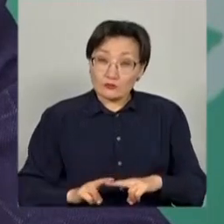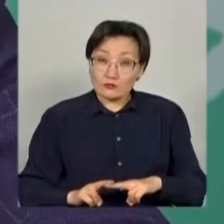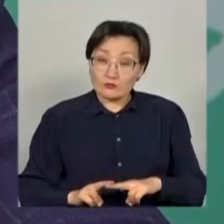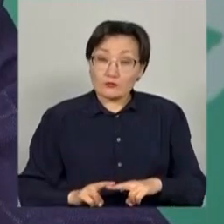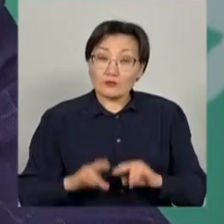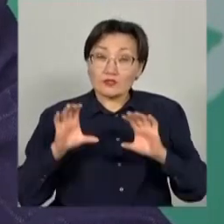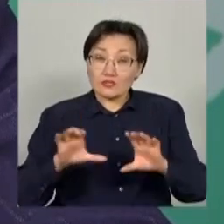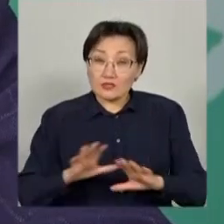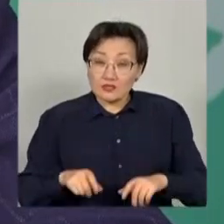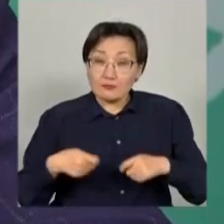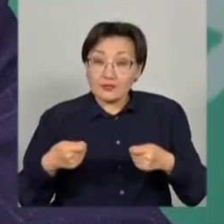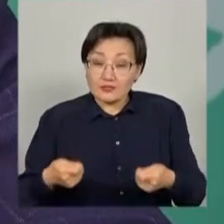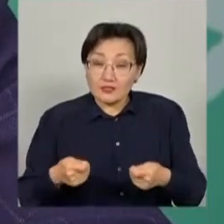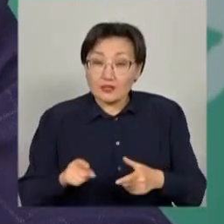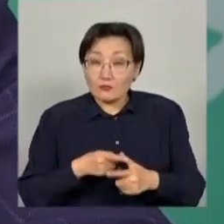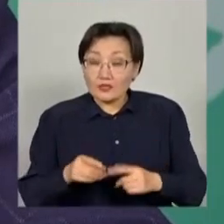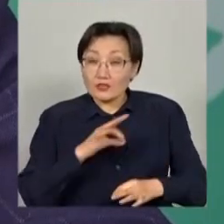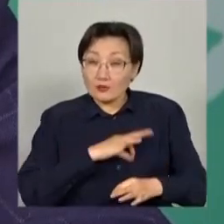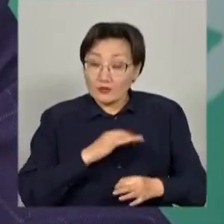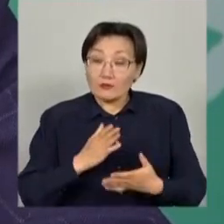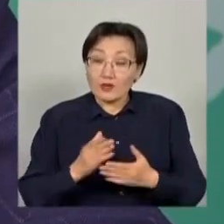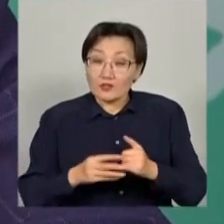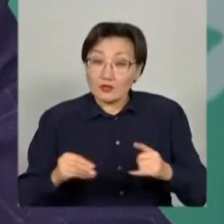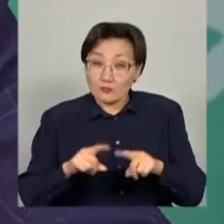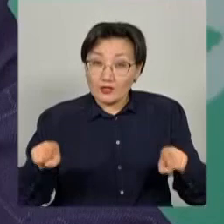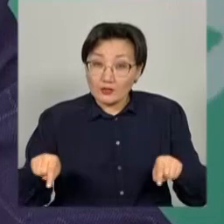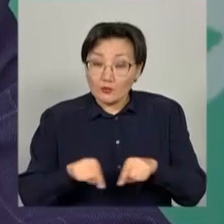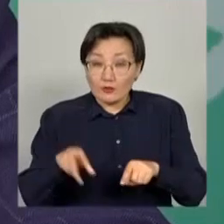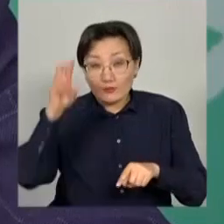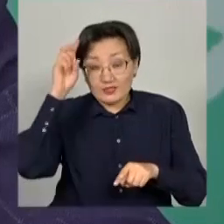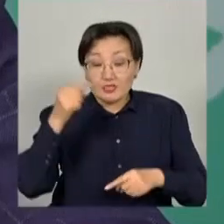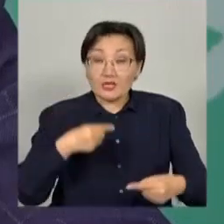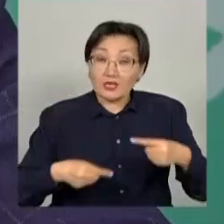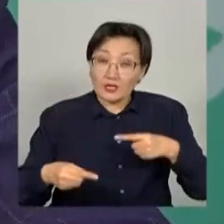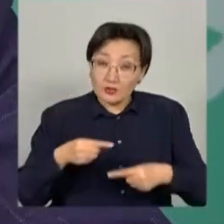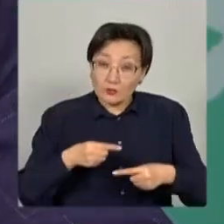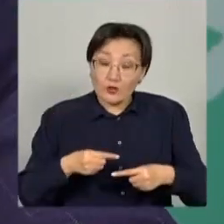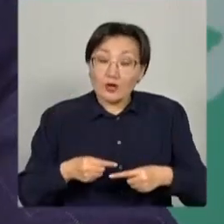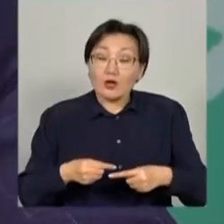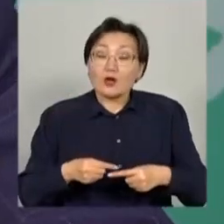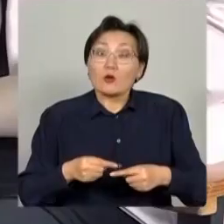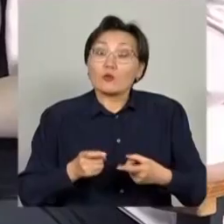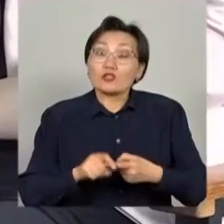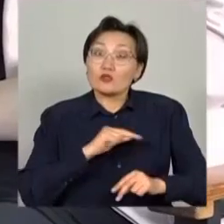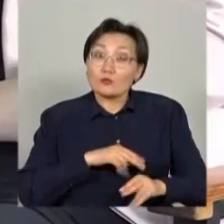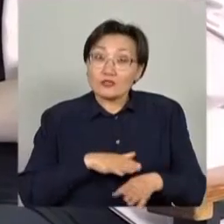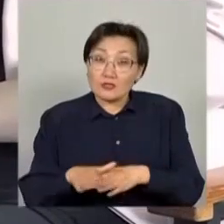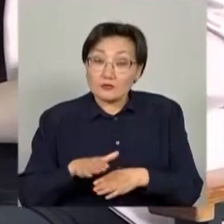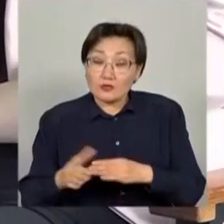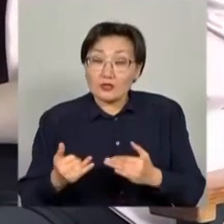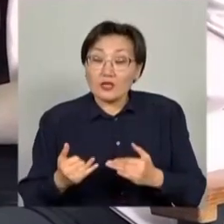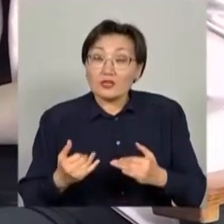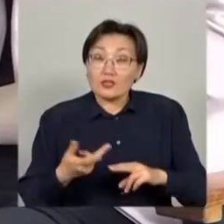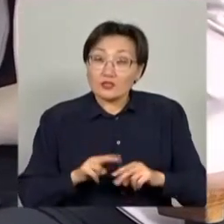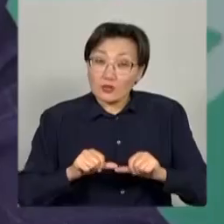заңсыз берілген, болмаса пайдаланбайтын жерлерді мемлекет меншігіне қайтару бойынша жұмысты атқарып келеді. Бүгінде жер аманаты